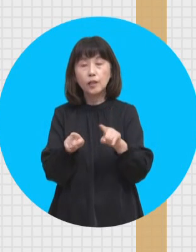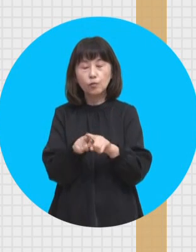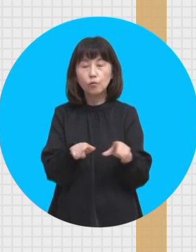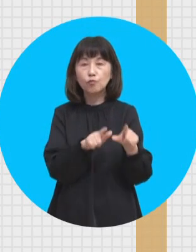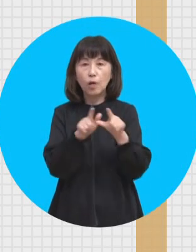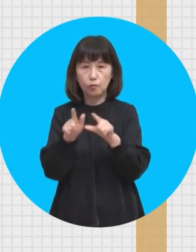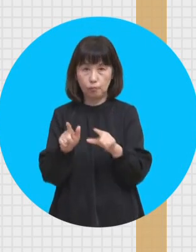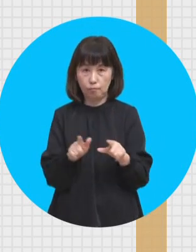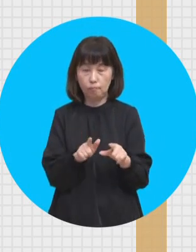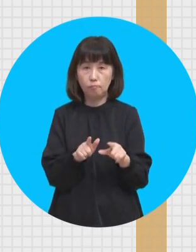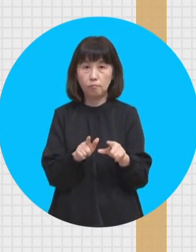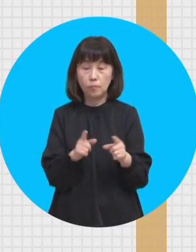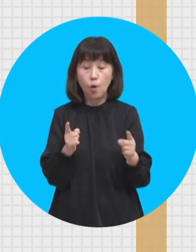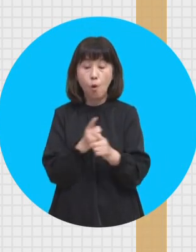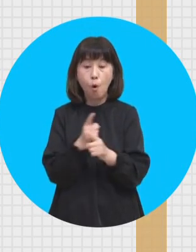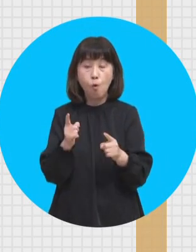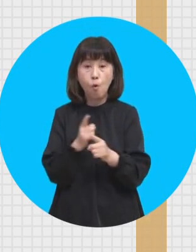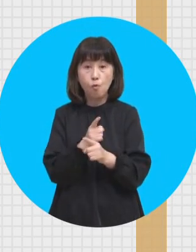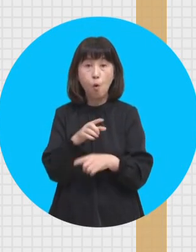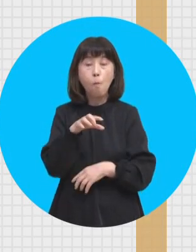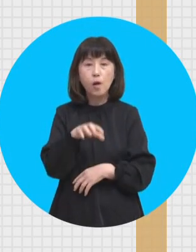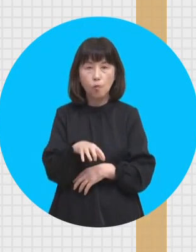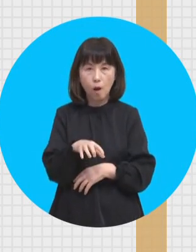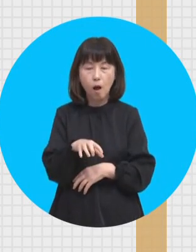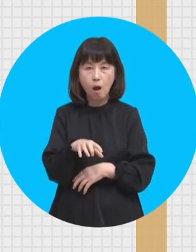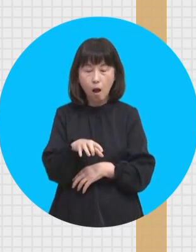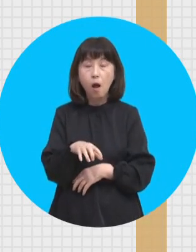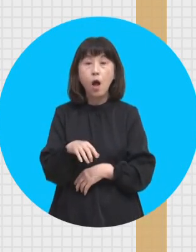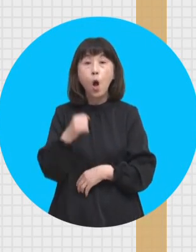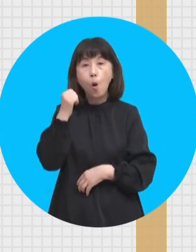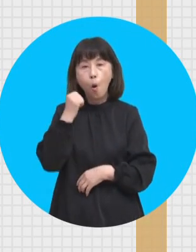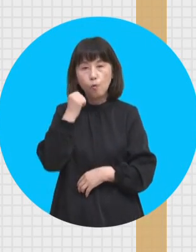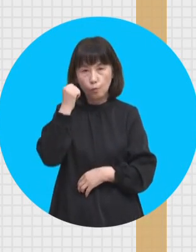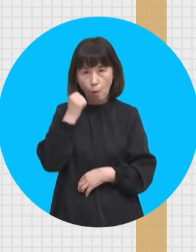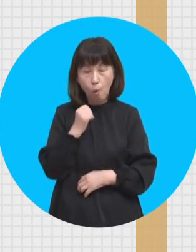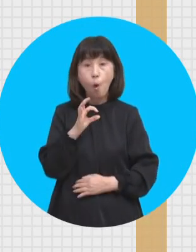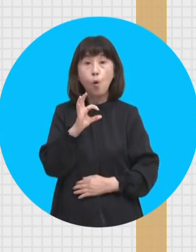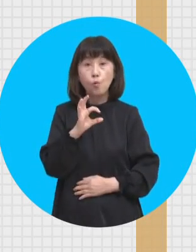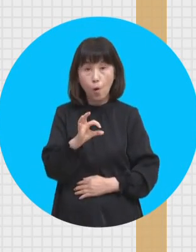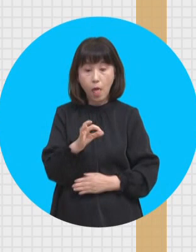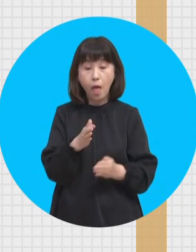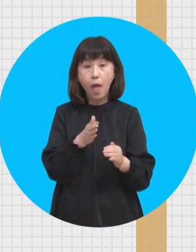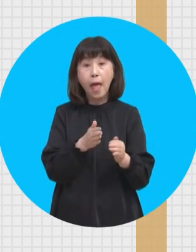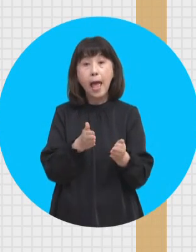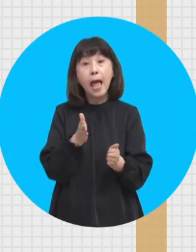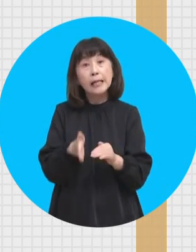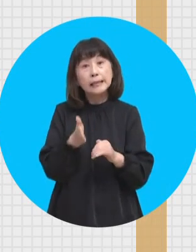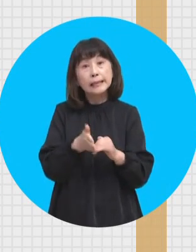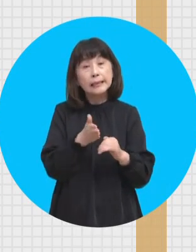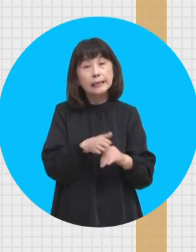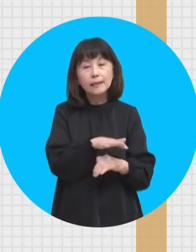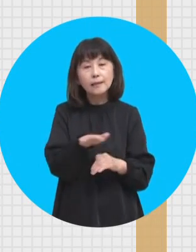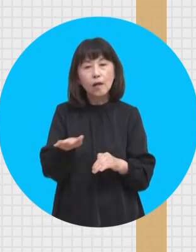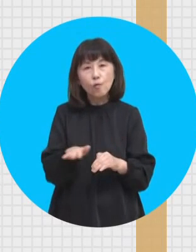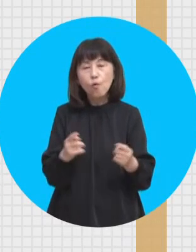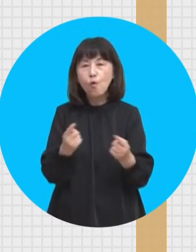対象工事は玄関、浴室、トイレ、キッチンの増設や改修工事です